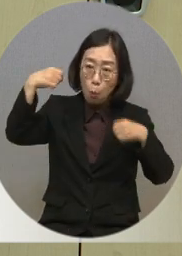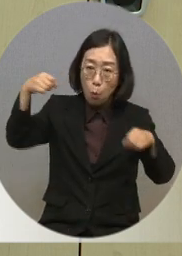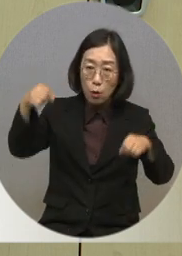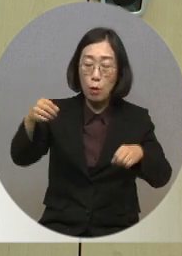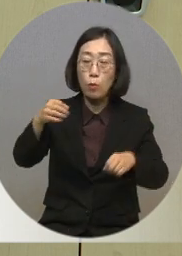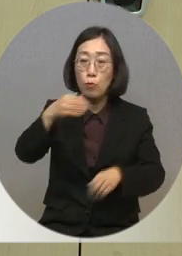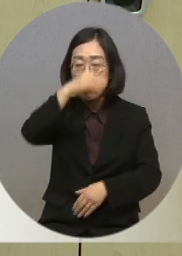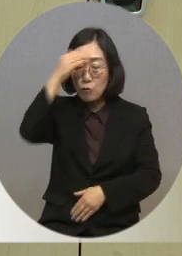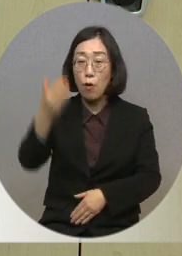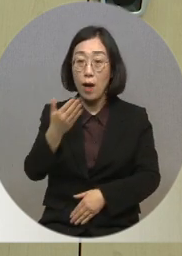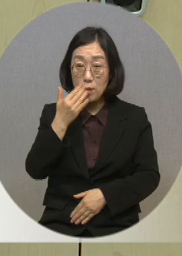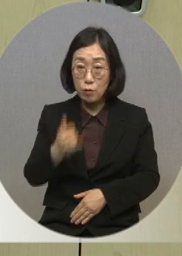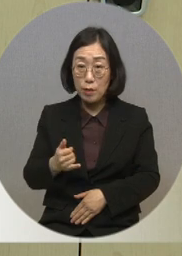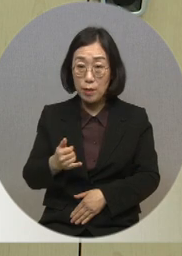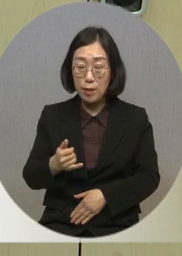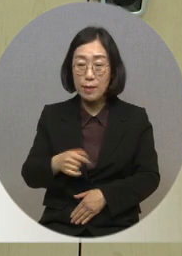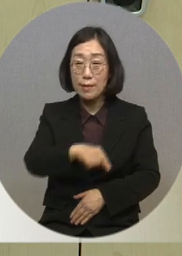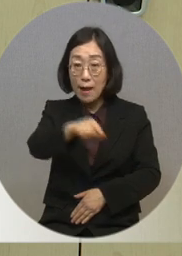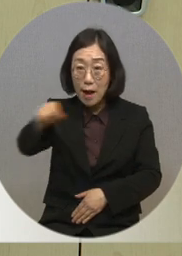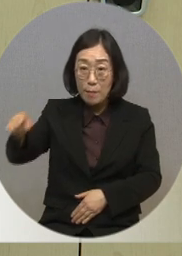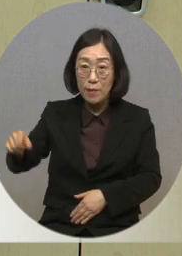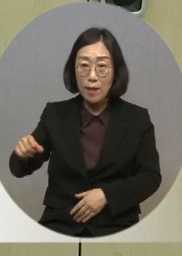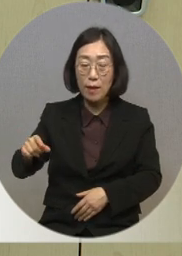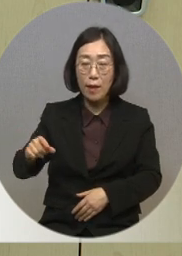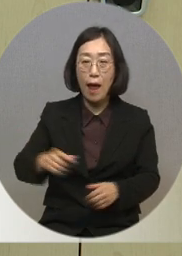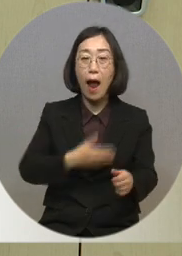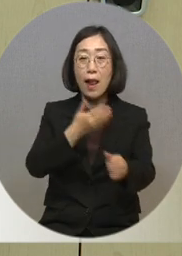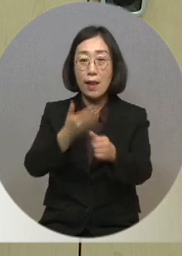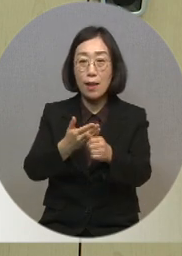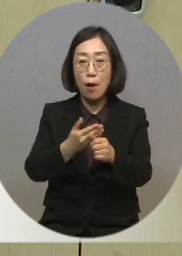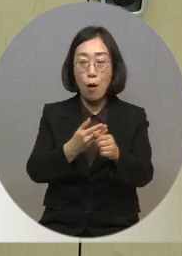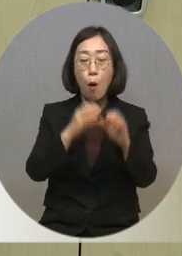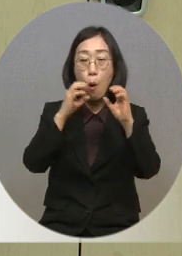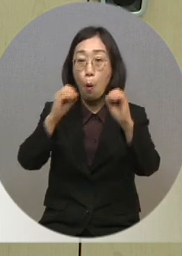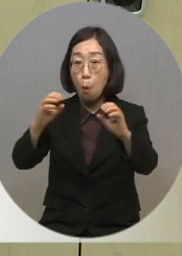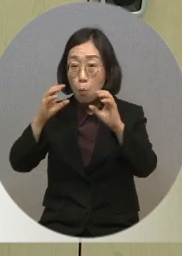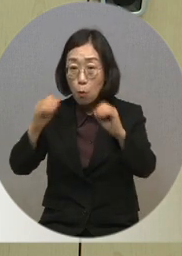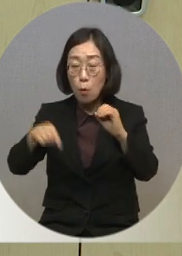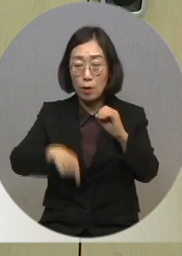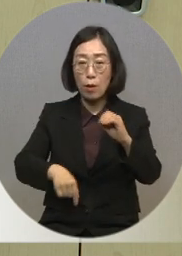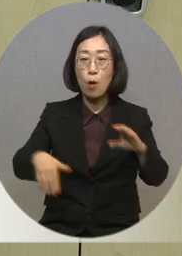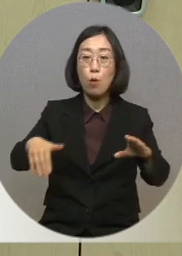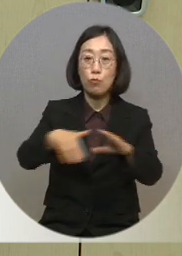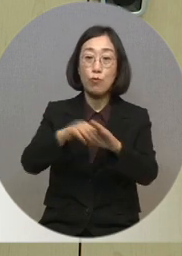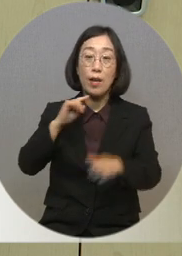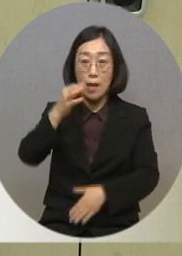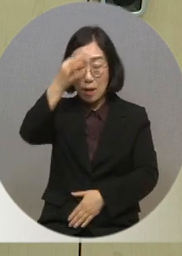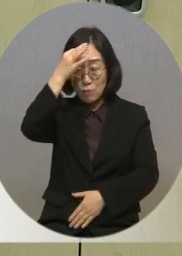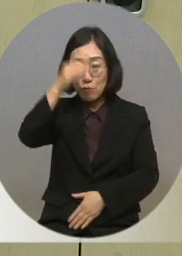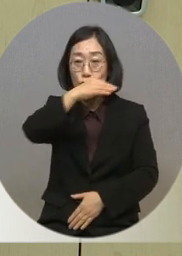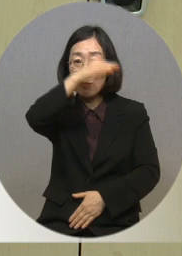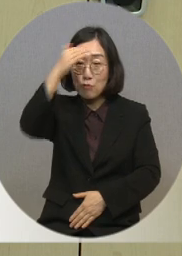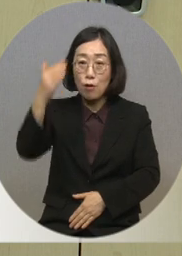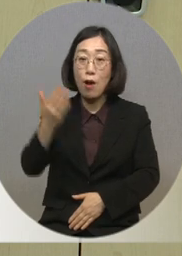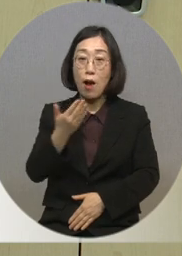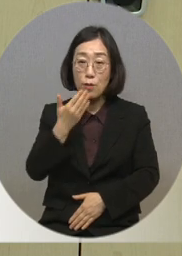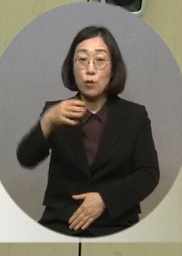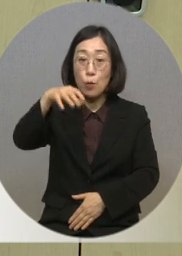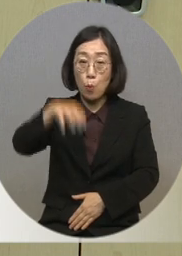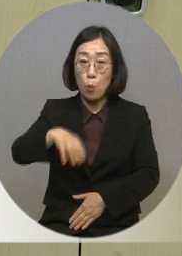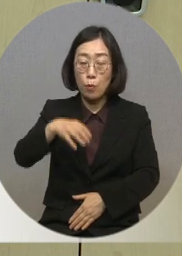것을 시민들에게 널리 알려서 도서관이 문화예술을 쉽게 접하고 소통할 수 있는